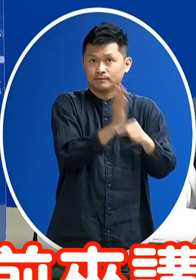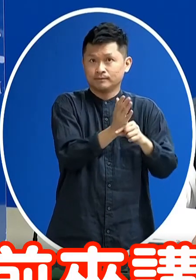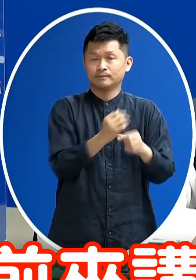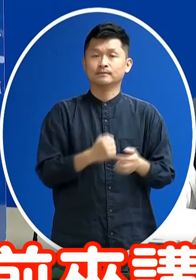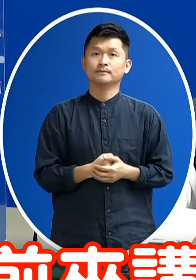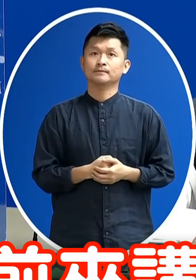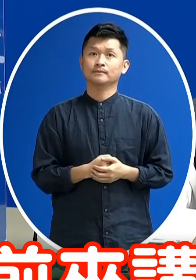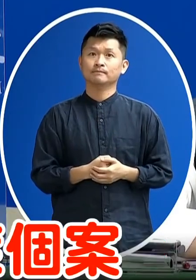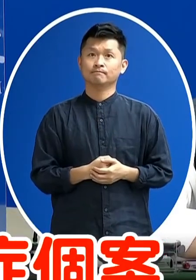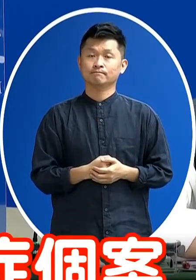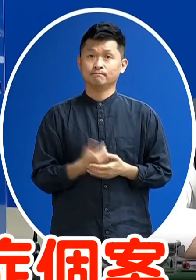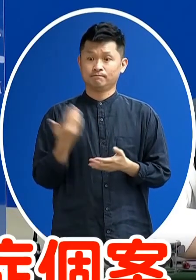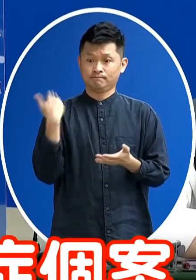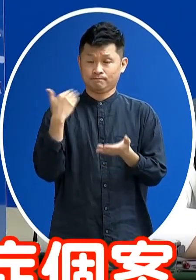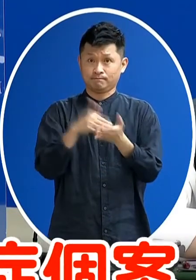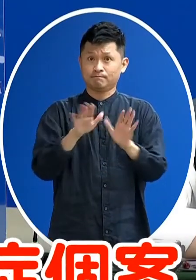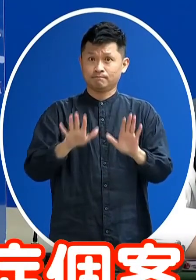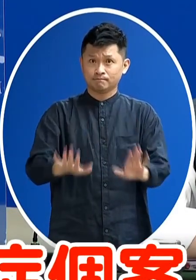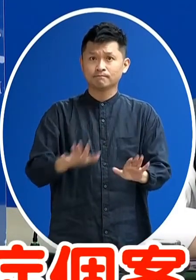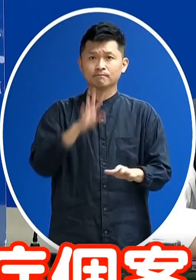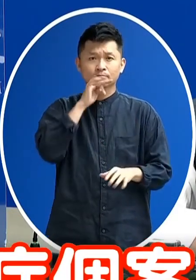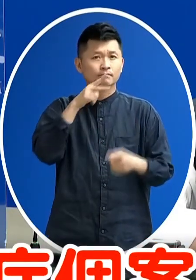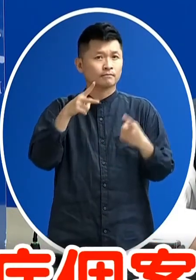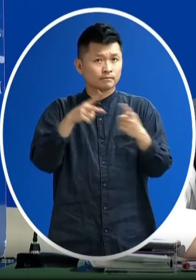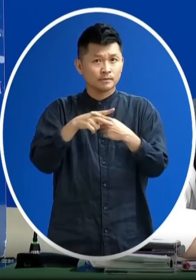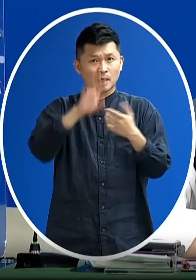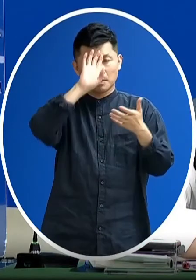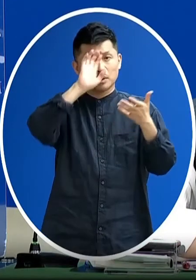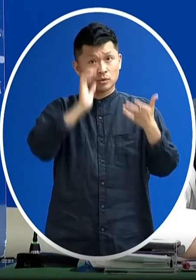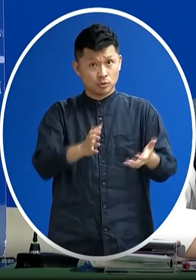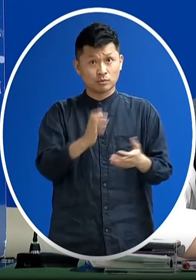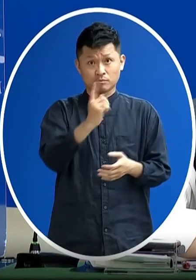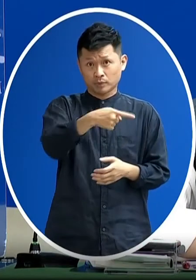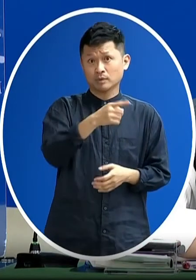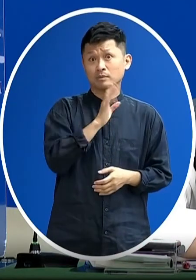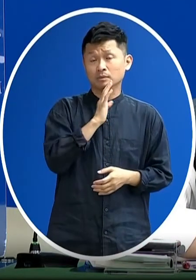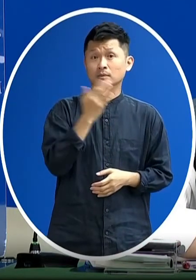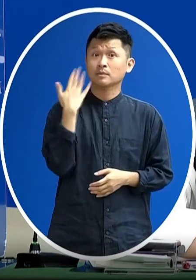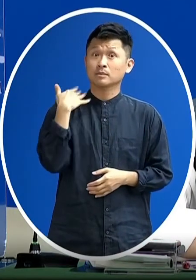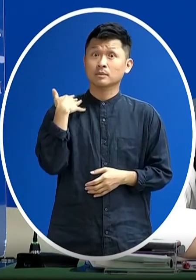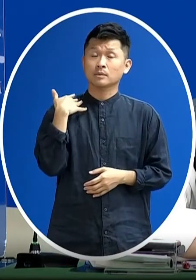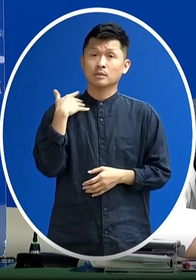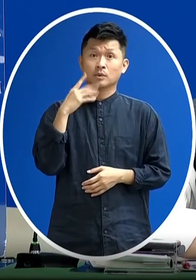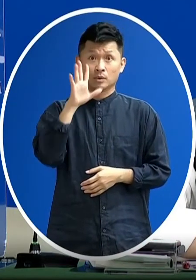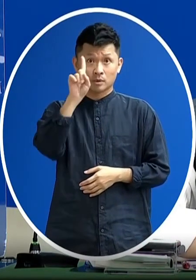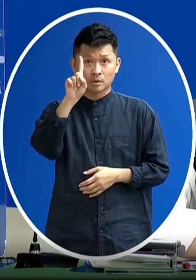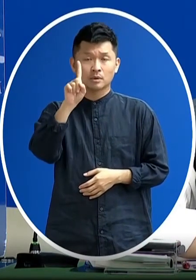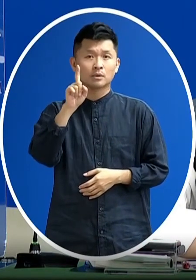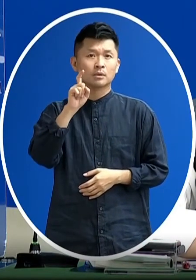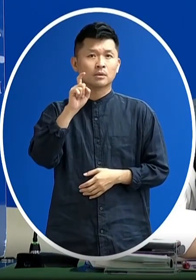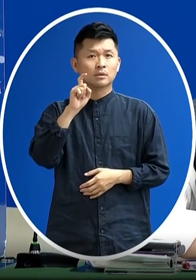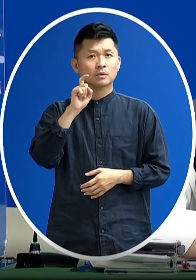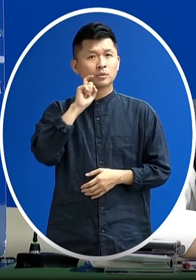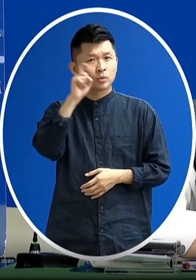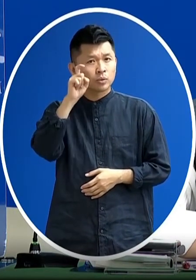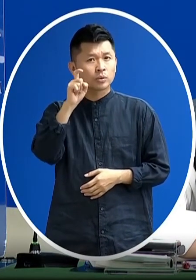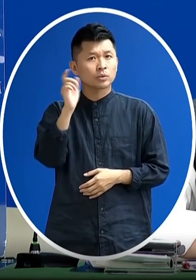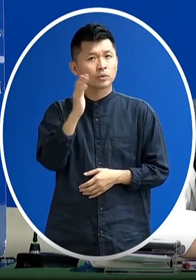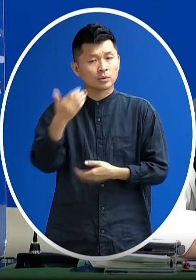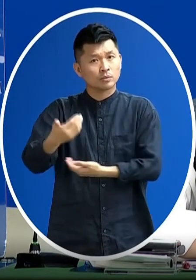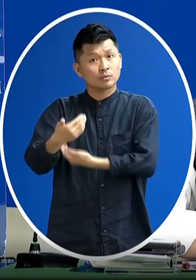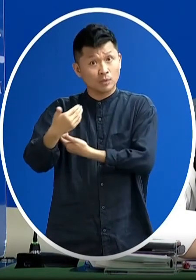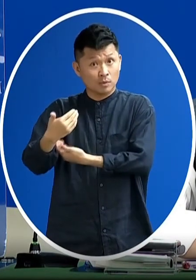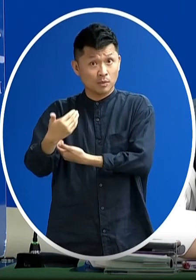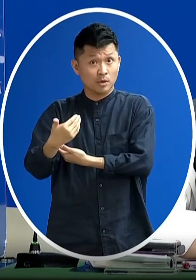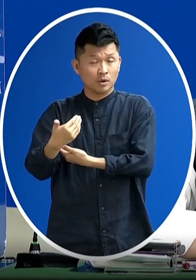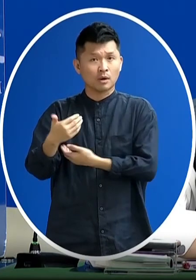我们目前来讲年纪最小的一例这个重症的个案。我们先前有公布过一个大概10个多月大的一个小朋友，那目前